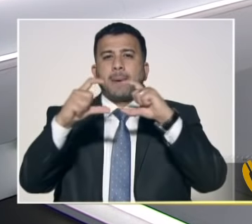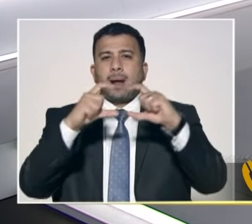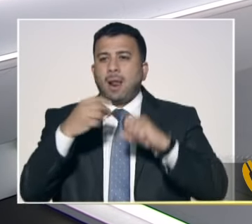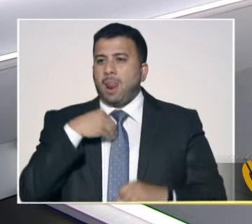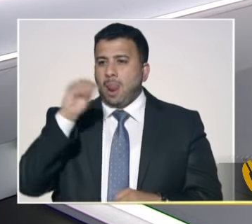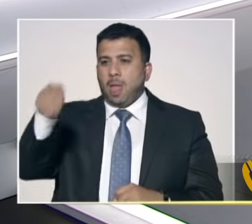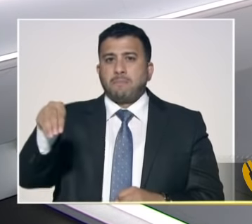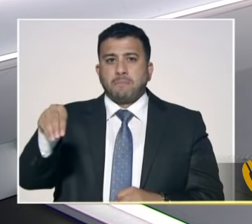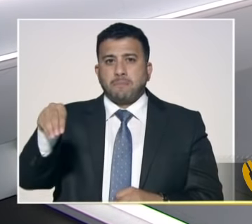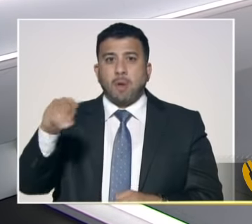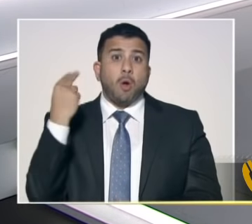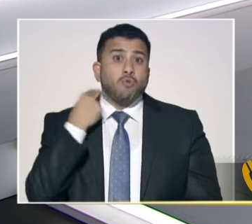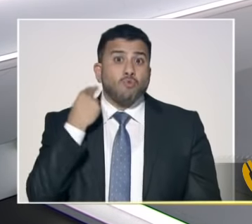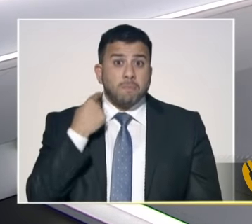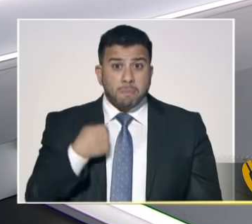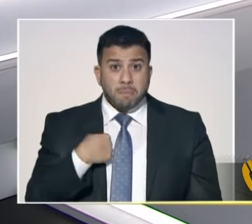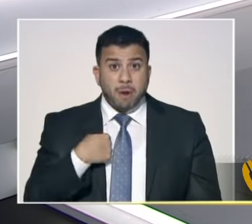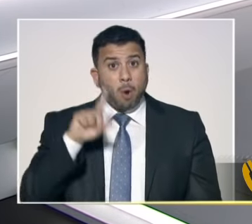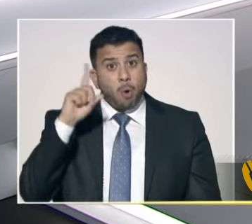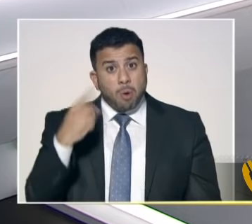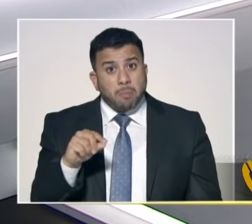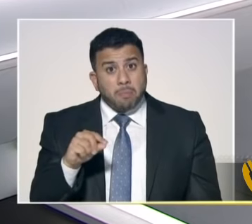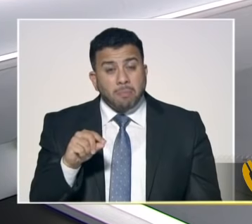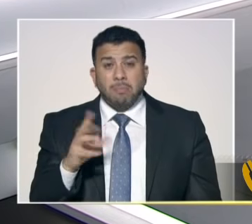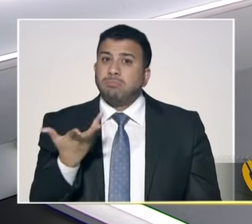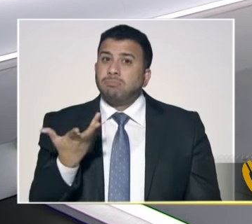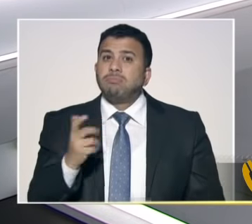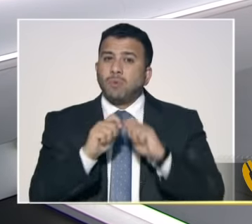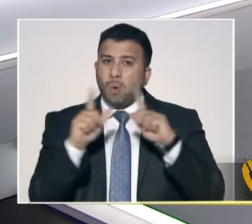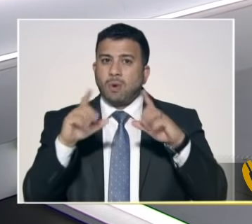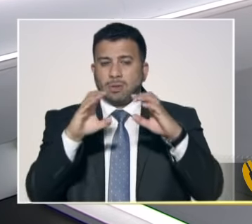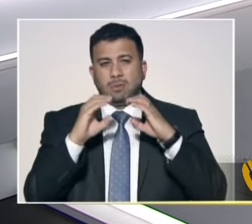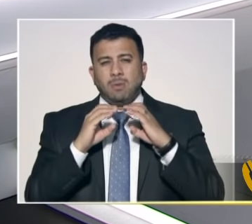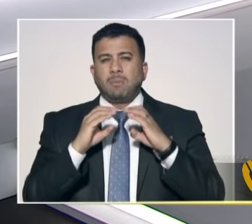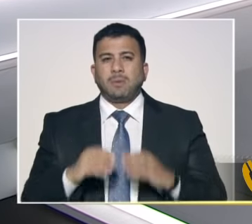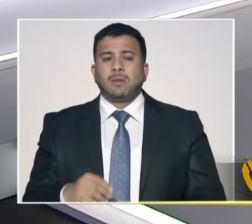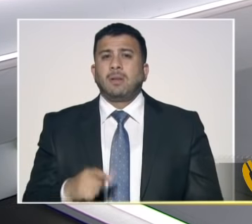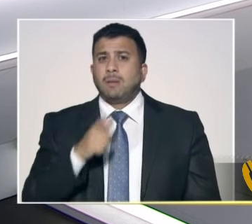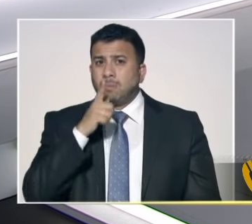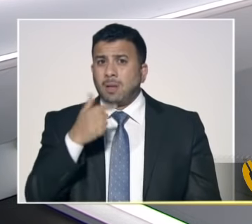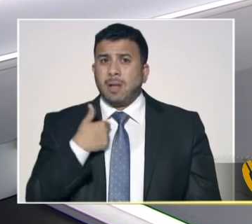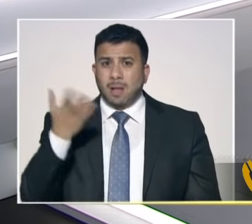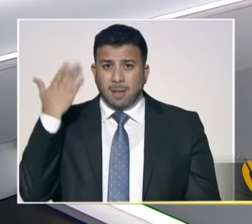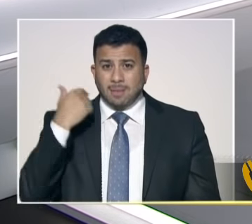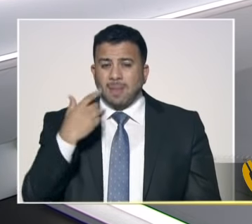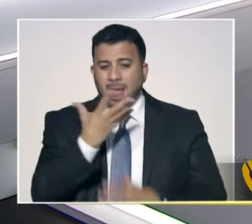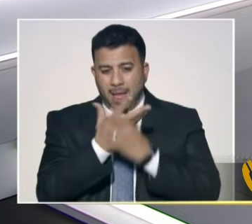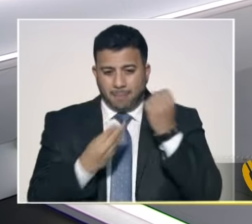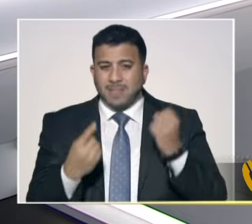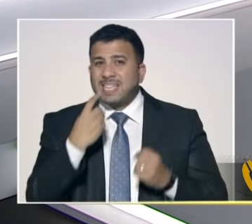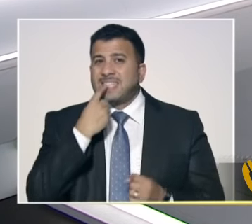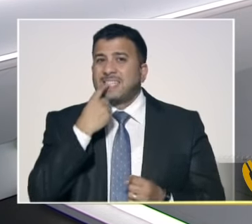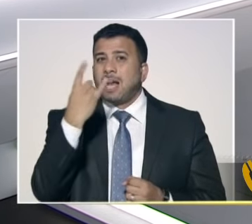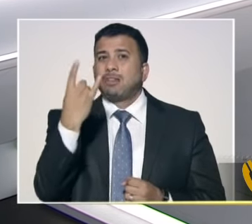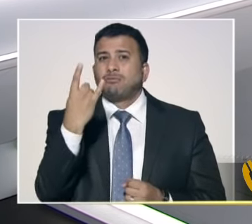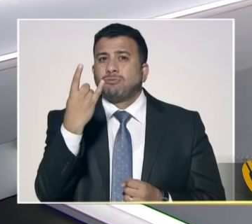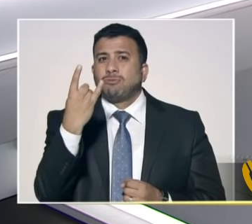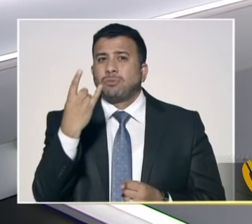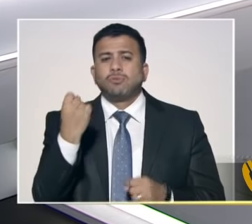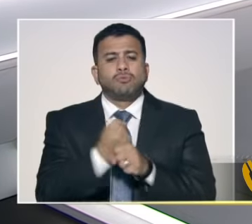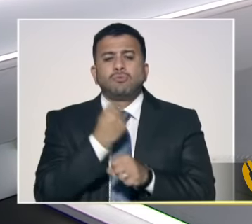يا أم خالد. أنا عندي ولد لا من 10 سنوات مخلص دراسة وما